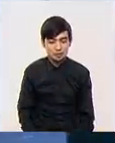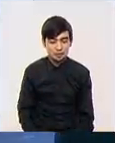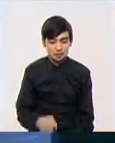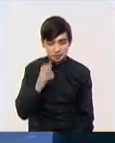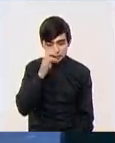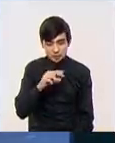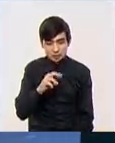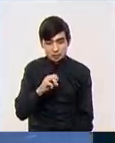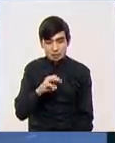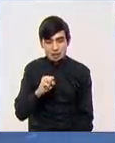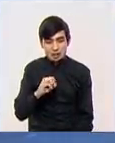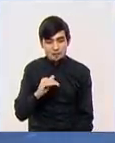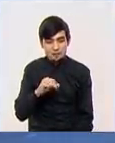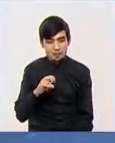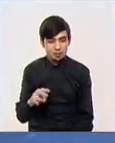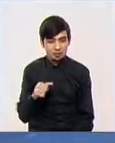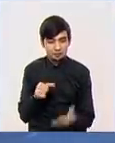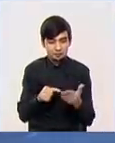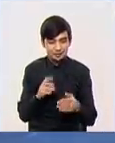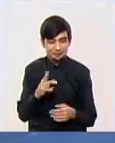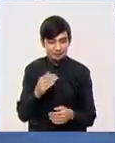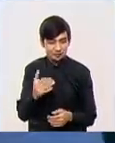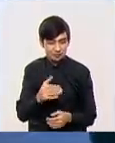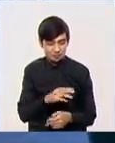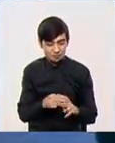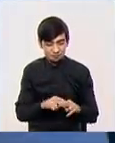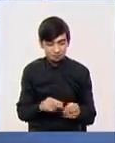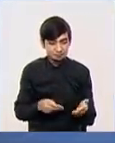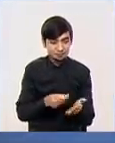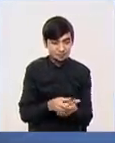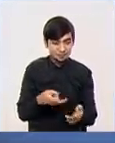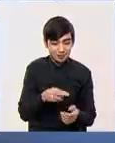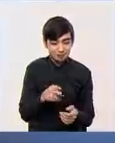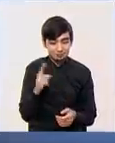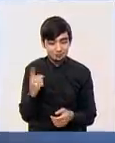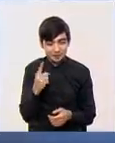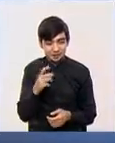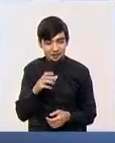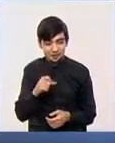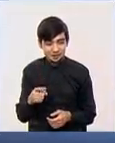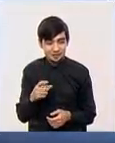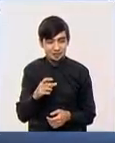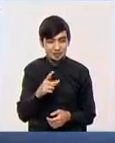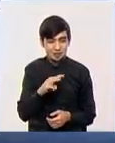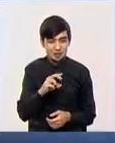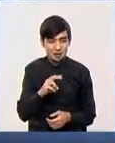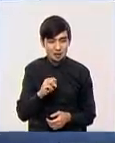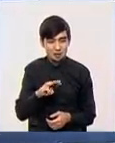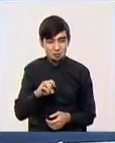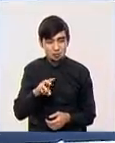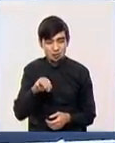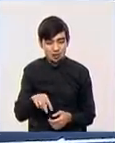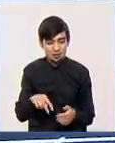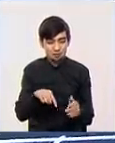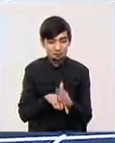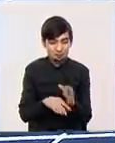Елімізде домофонға ақы төлеу міндетті коммуналдық төлемге жатпайды. Бәсекелестікті қорғау және дамыту агенттігі осындай қорытындыға келді.